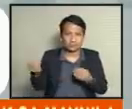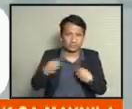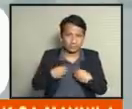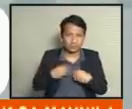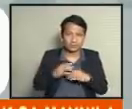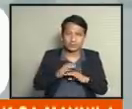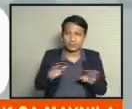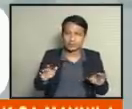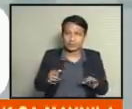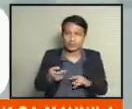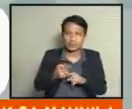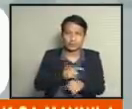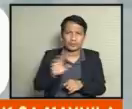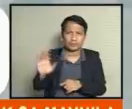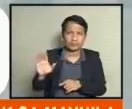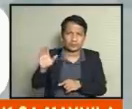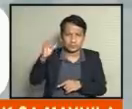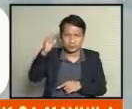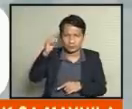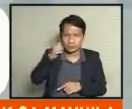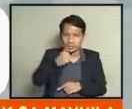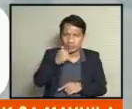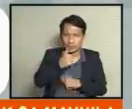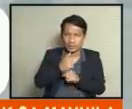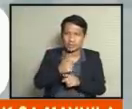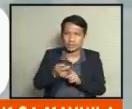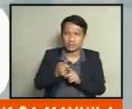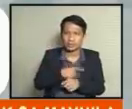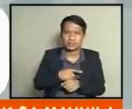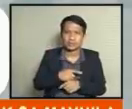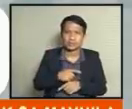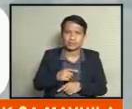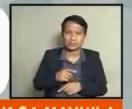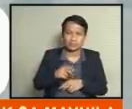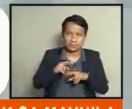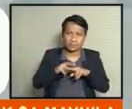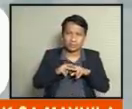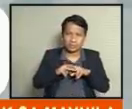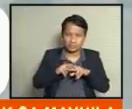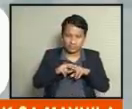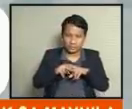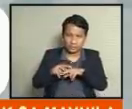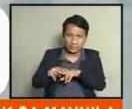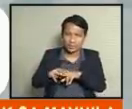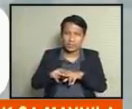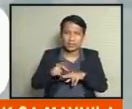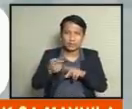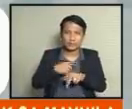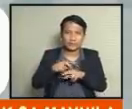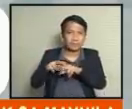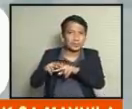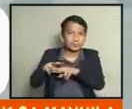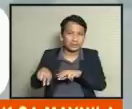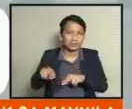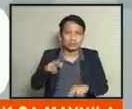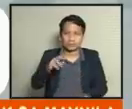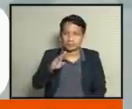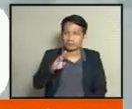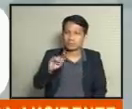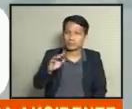nagbigay. Taga saan mo ba itong girl? Bayambang Pangasinan po eh. Nakausap niyo na po itong babae? Hindi